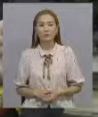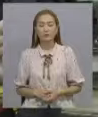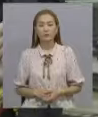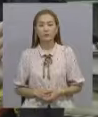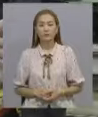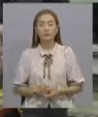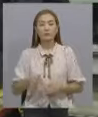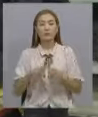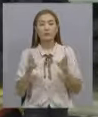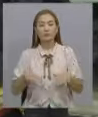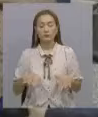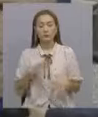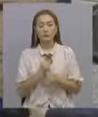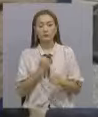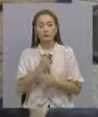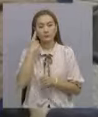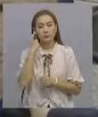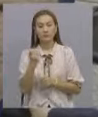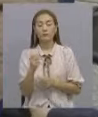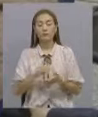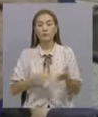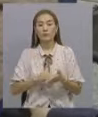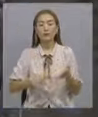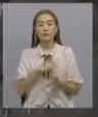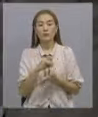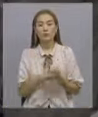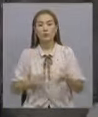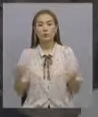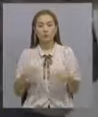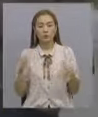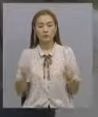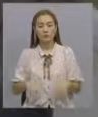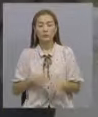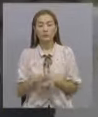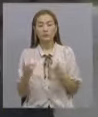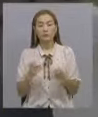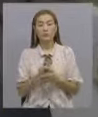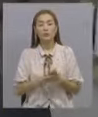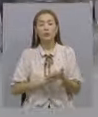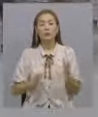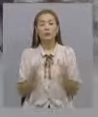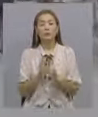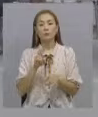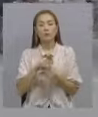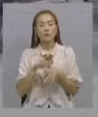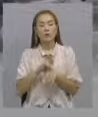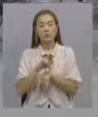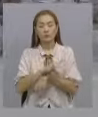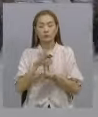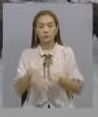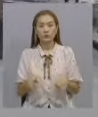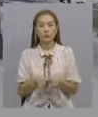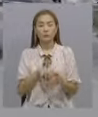На железнодорожном вокзале были сделаны соответствующие замечания. Теперь необходимо принять решение. Далее мониторинговая группа отправилась в аэропорт. Здесь